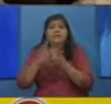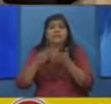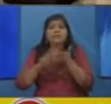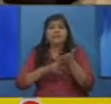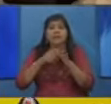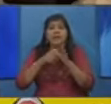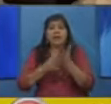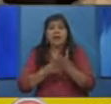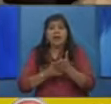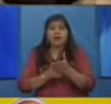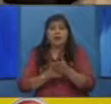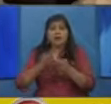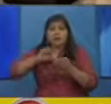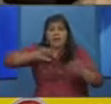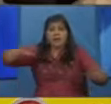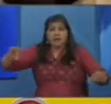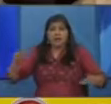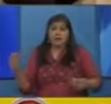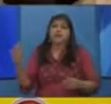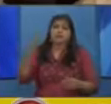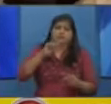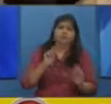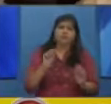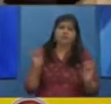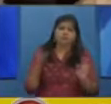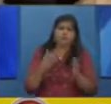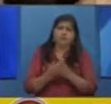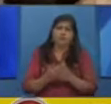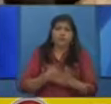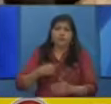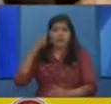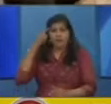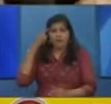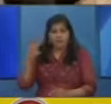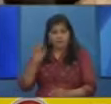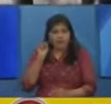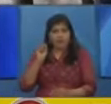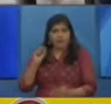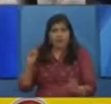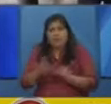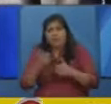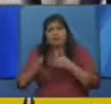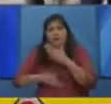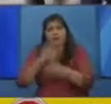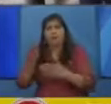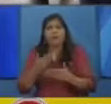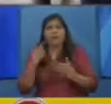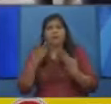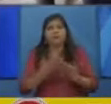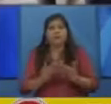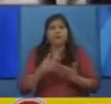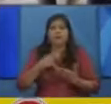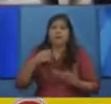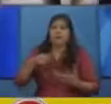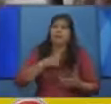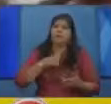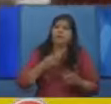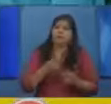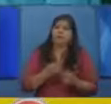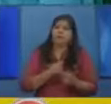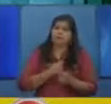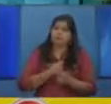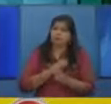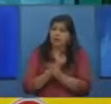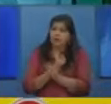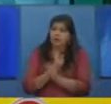लकड़ी का उपयोग शुरू किया गया है। ये जानकारी मिलने के बाद मंजूर भाई ने अपनी उद्यमिता का